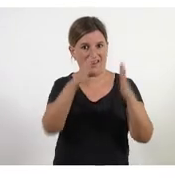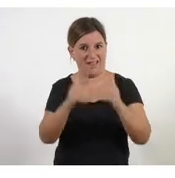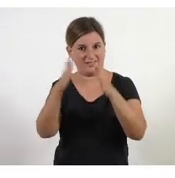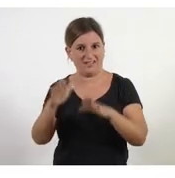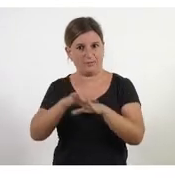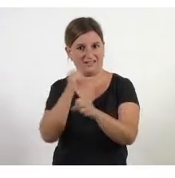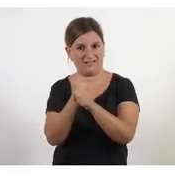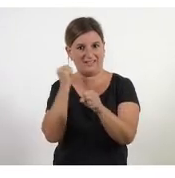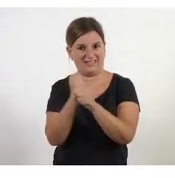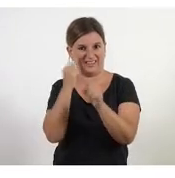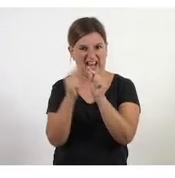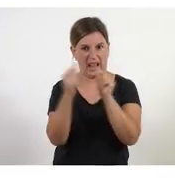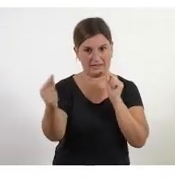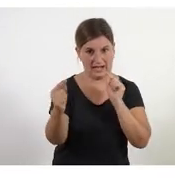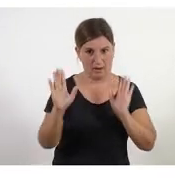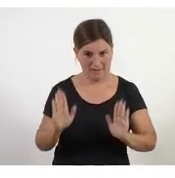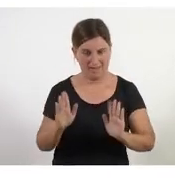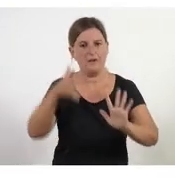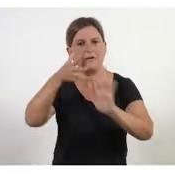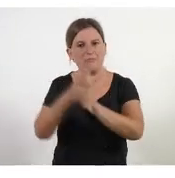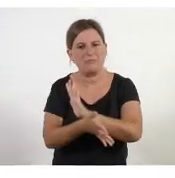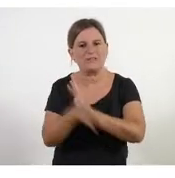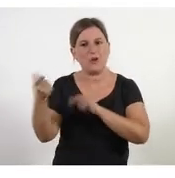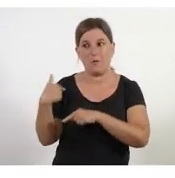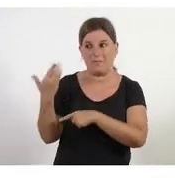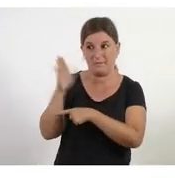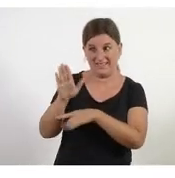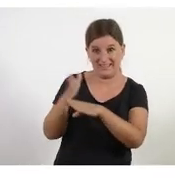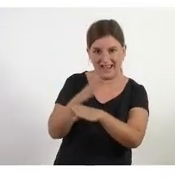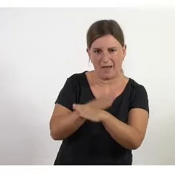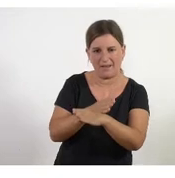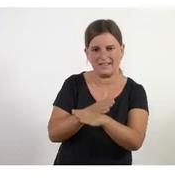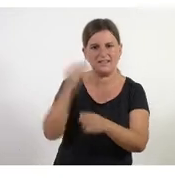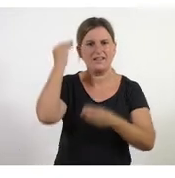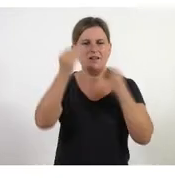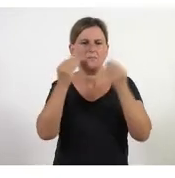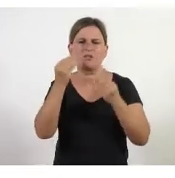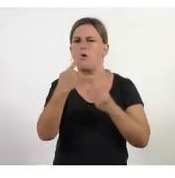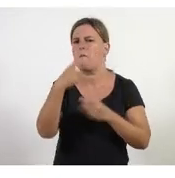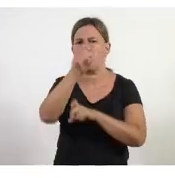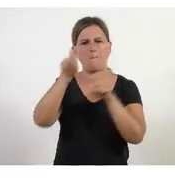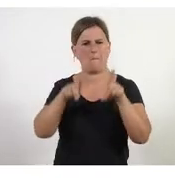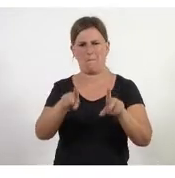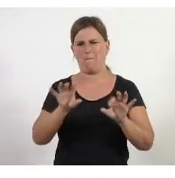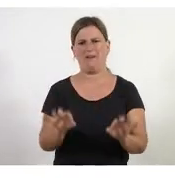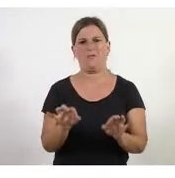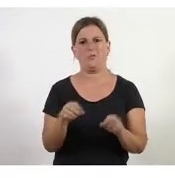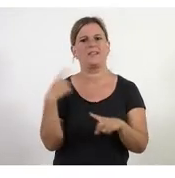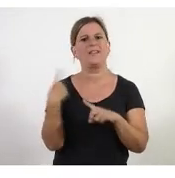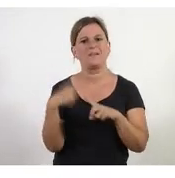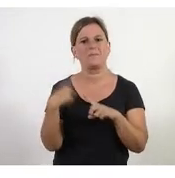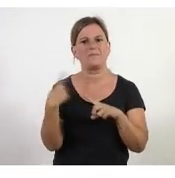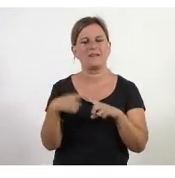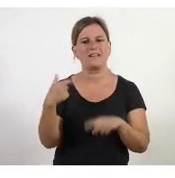Si et sembla, Javier, abans de començar amb la teva presentació, jo crec que et volia fer una pregunta, bàsicament perquè crec